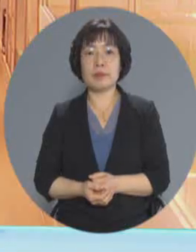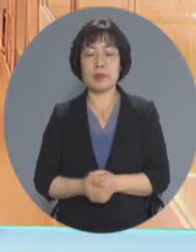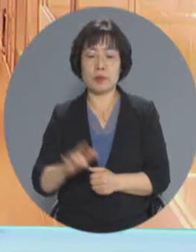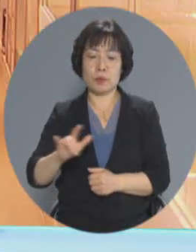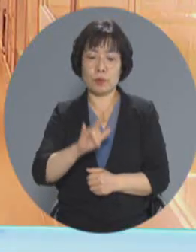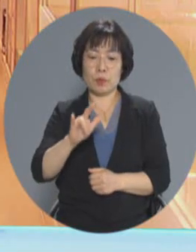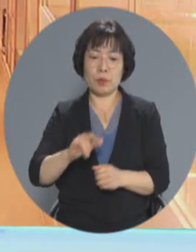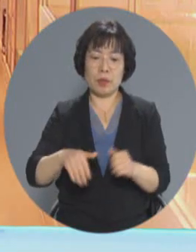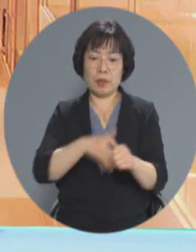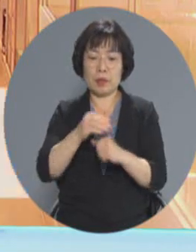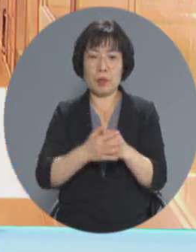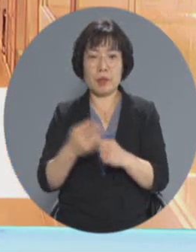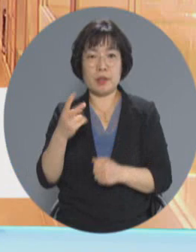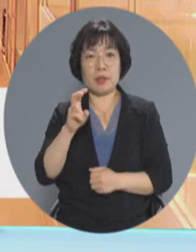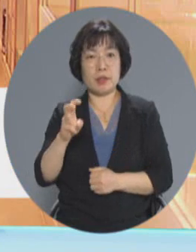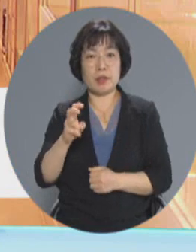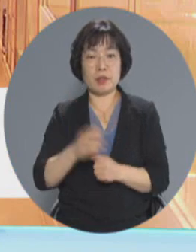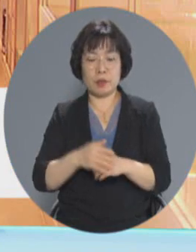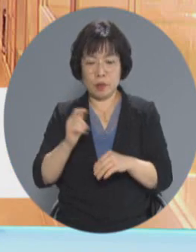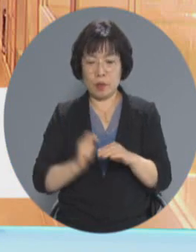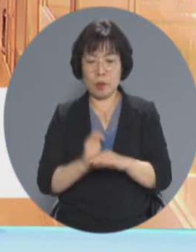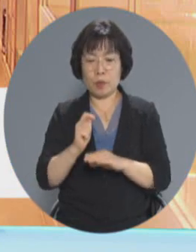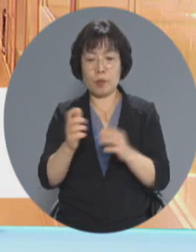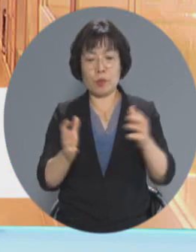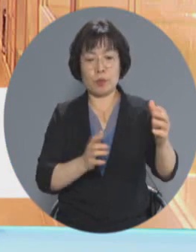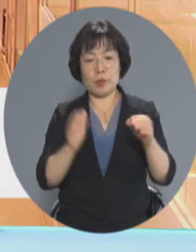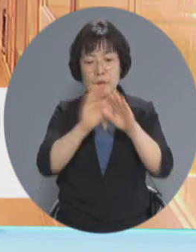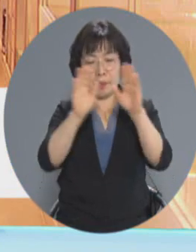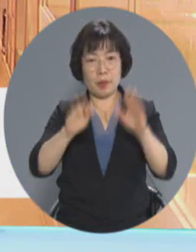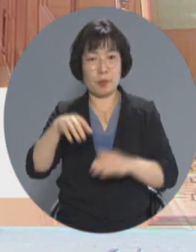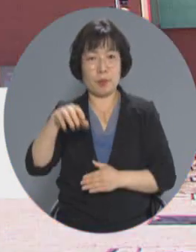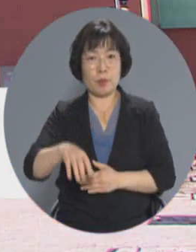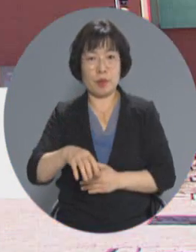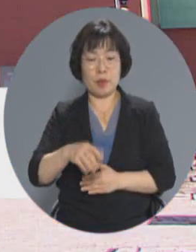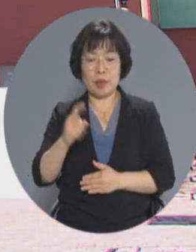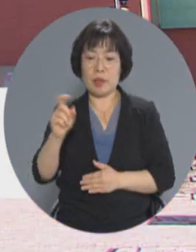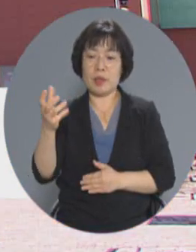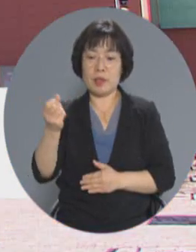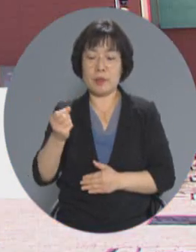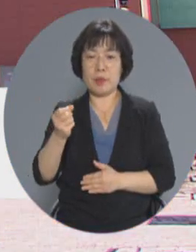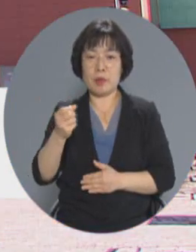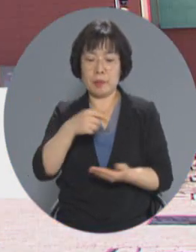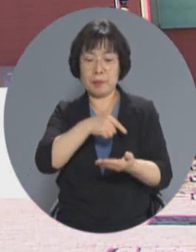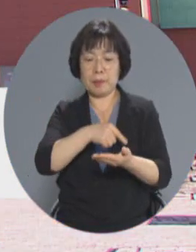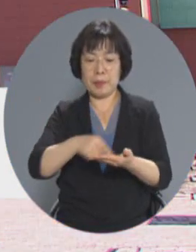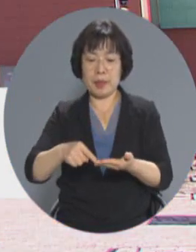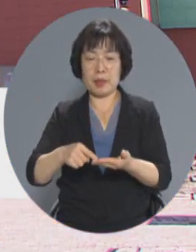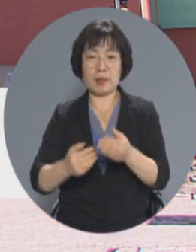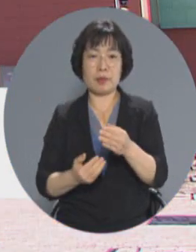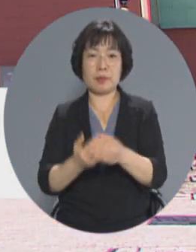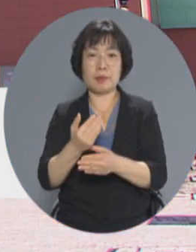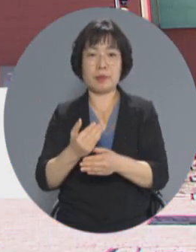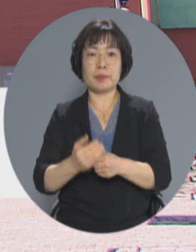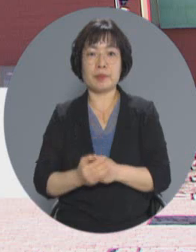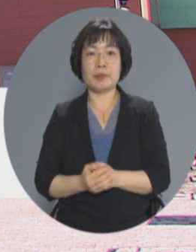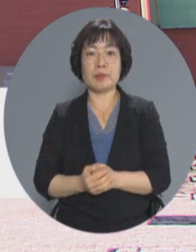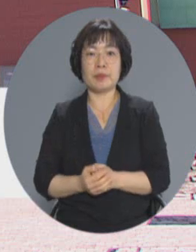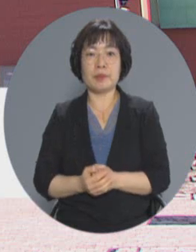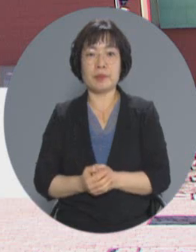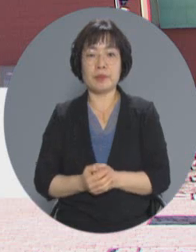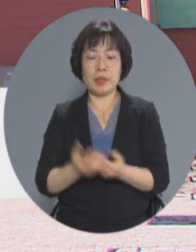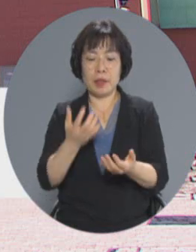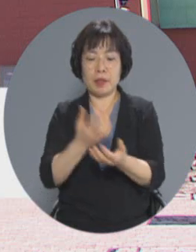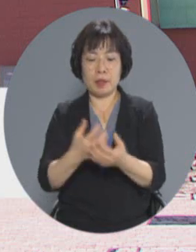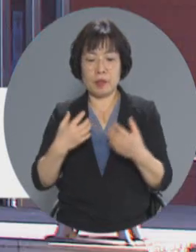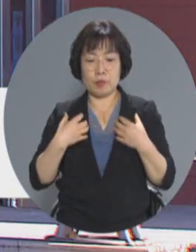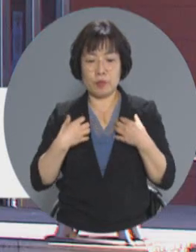코로나19 여파로 지난 2020년 고흥 분청문화박물관에서 10억 원이 넘는 적자가 발생했습니다. 행정원